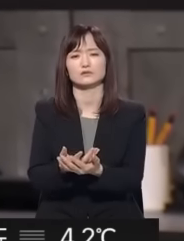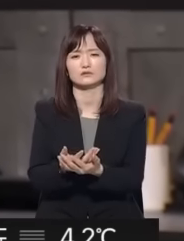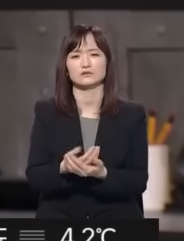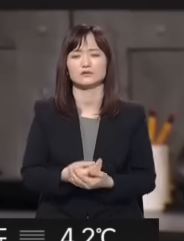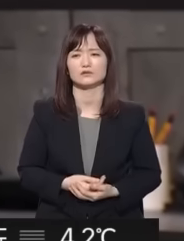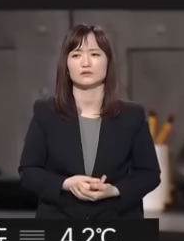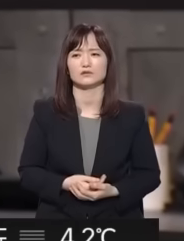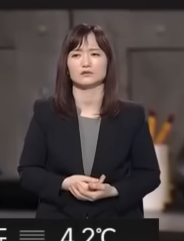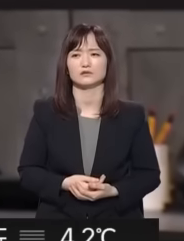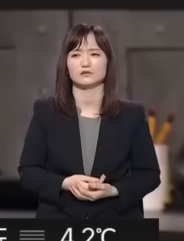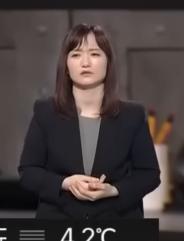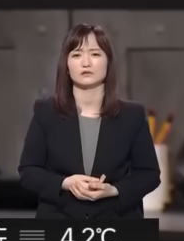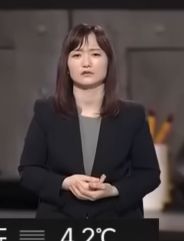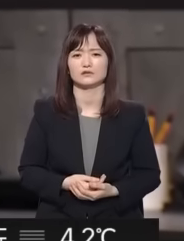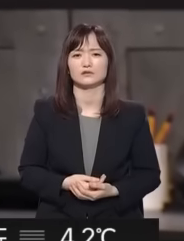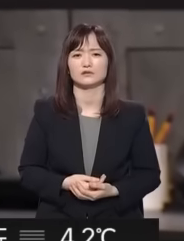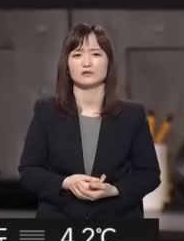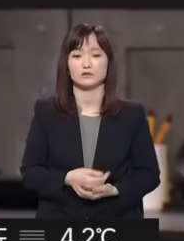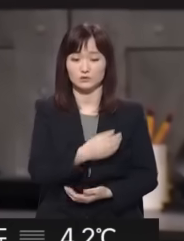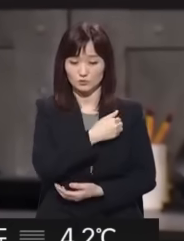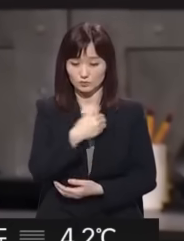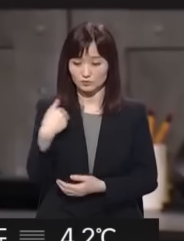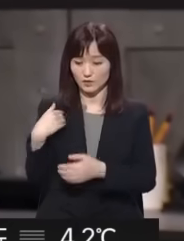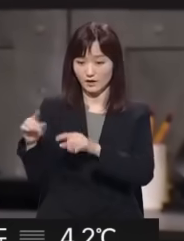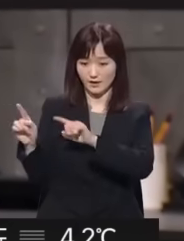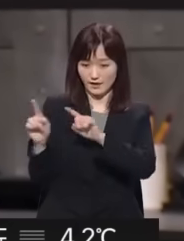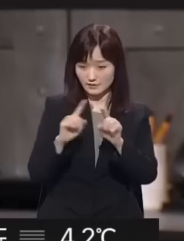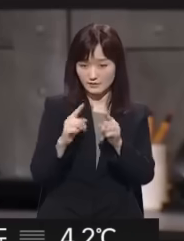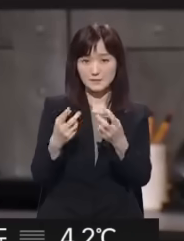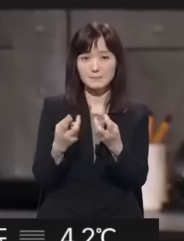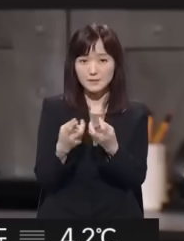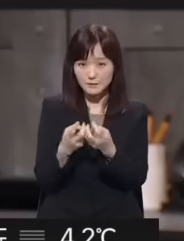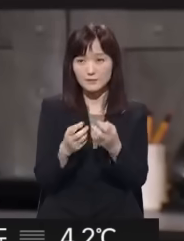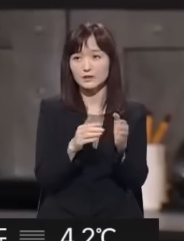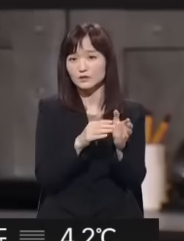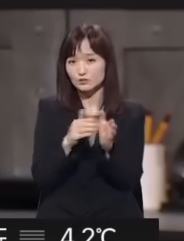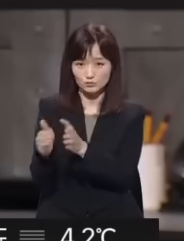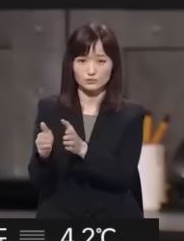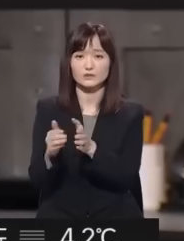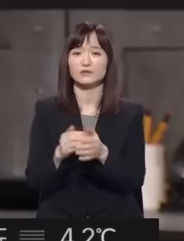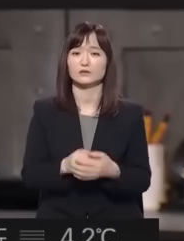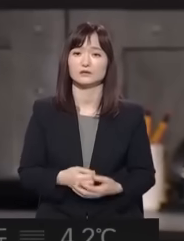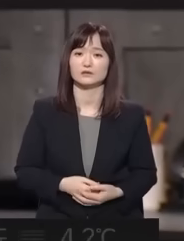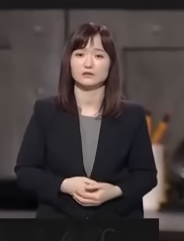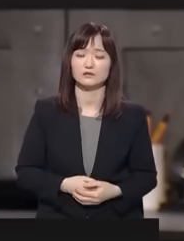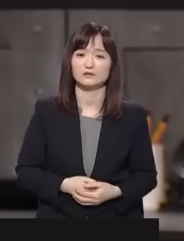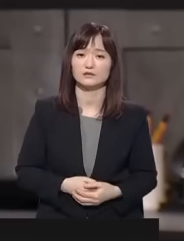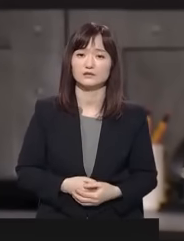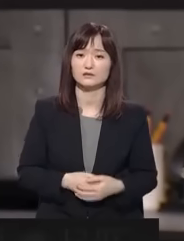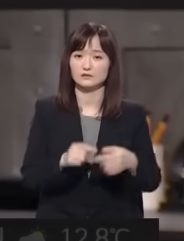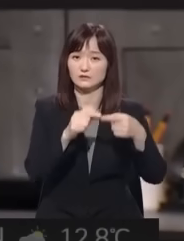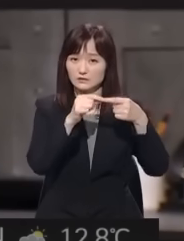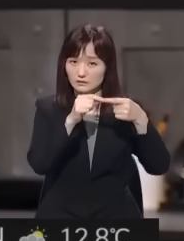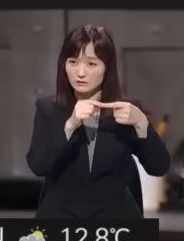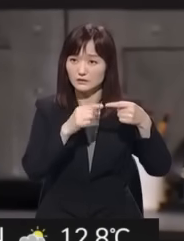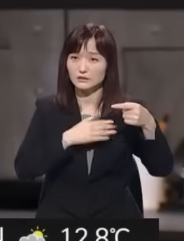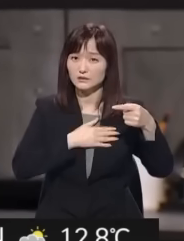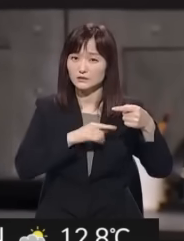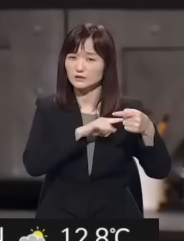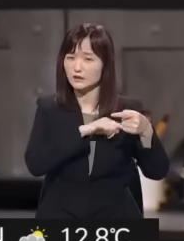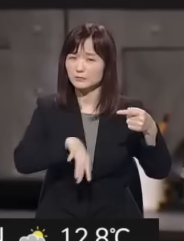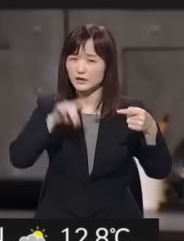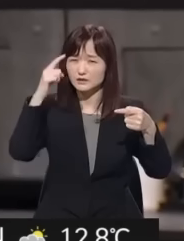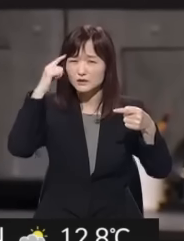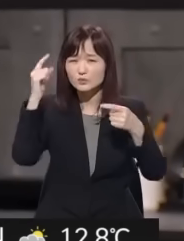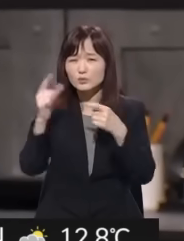이런 경우에서 충분히 회생하고 살아갈 수 있는 방법들을 저희들은 만들어 놓았습니다 그렇기 때문에 첫 번째 제가 제일 먼저